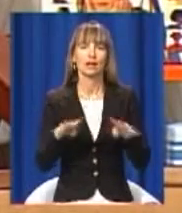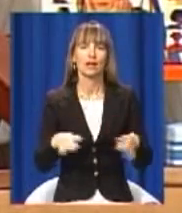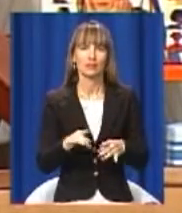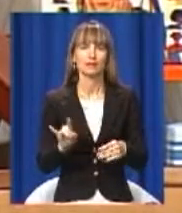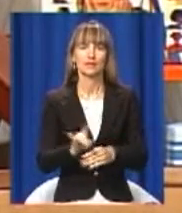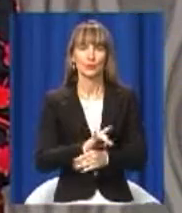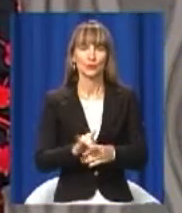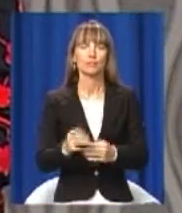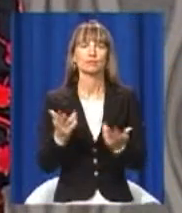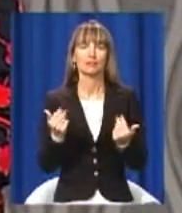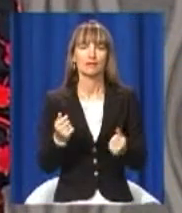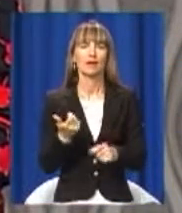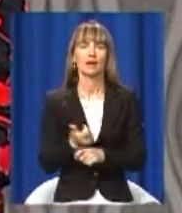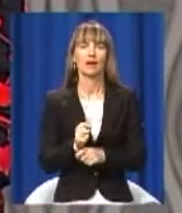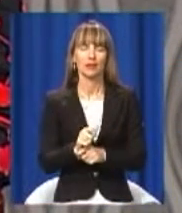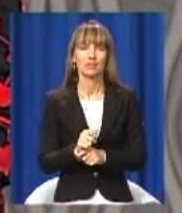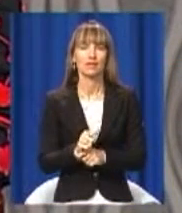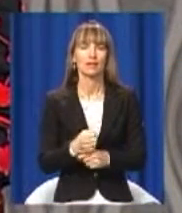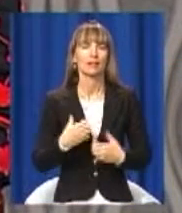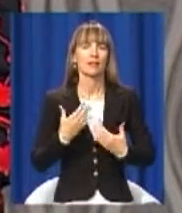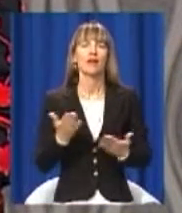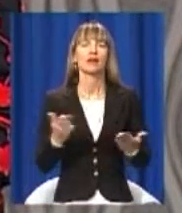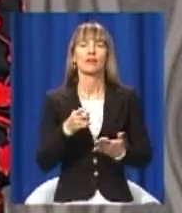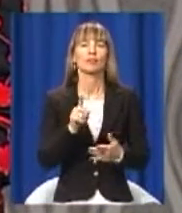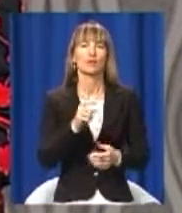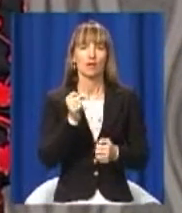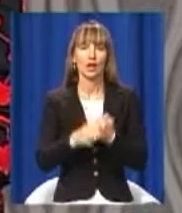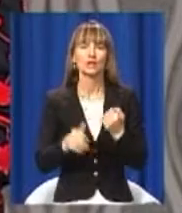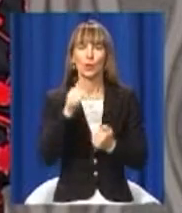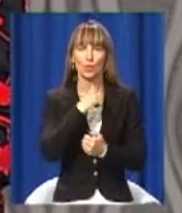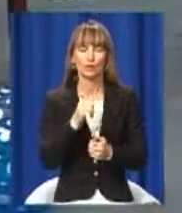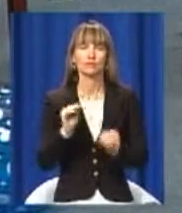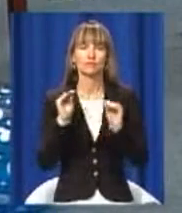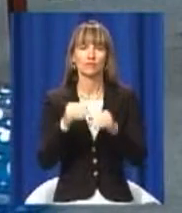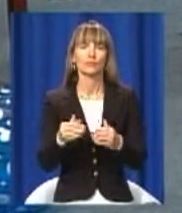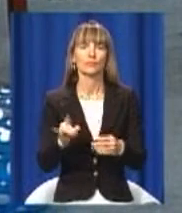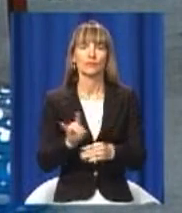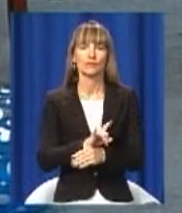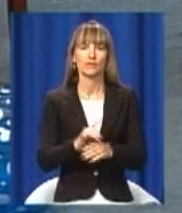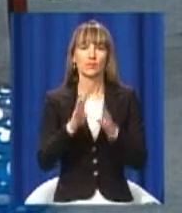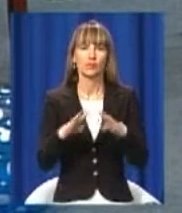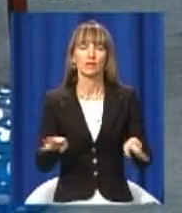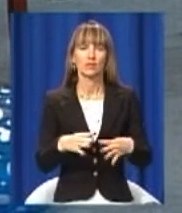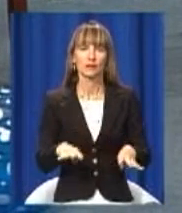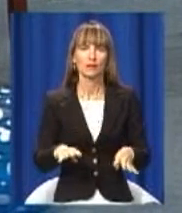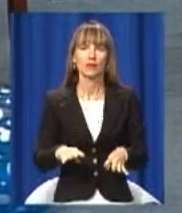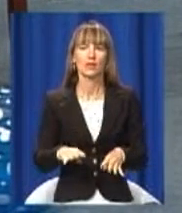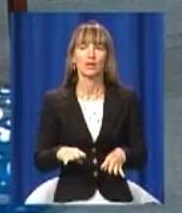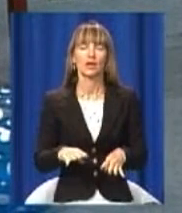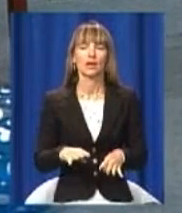Іскусственна. Штучна ялинка, це нічого страшного. І що, як ви щороку встановлюєте штучну ялинку? Так, ми встановлюємо штучну ялинку,